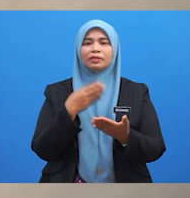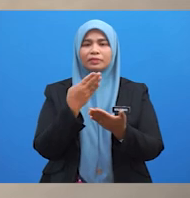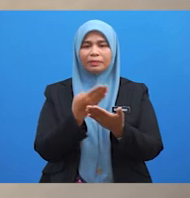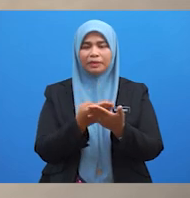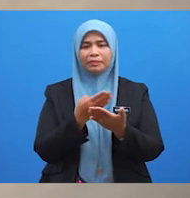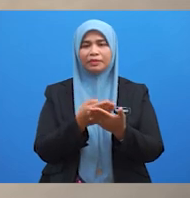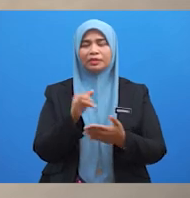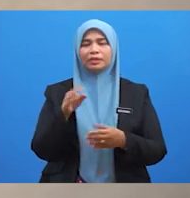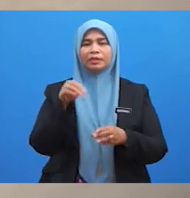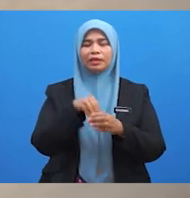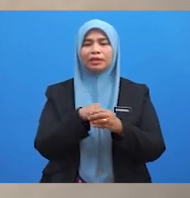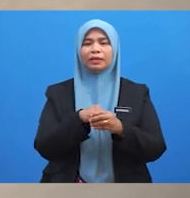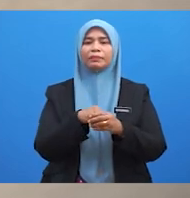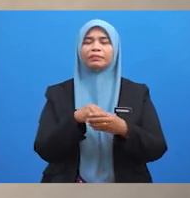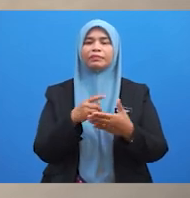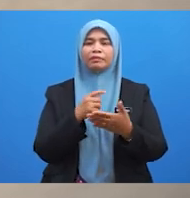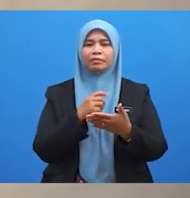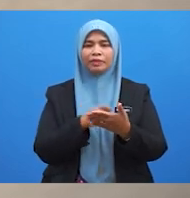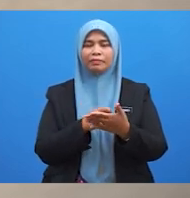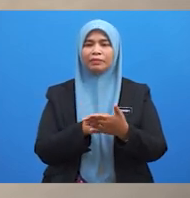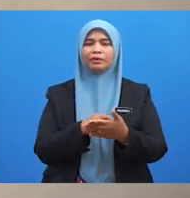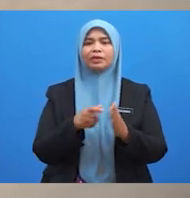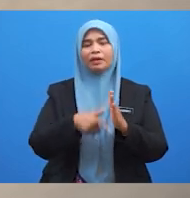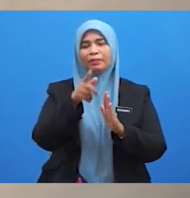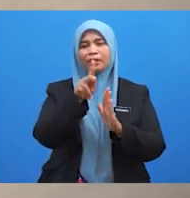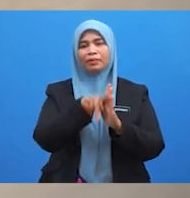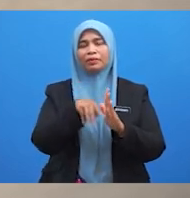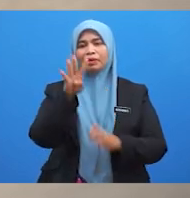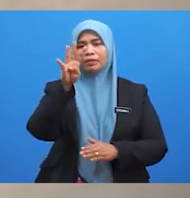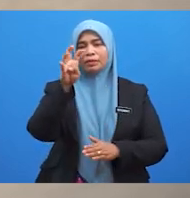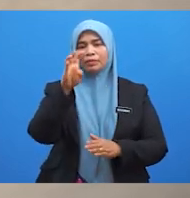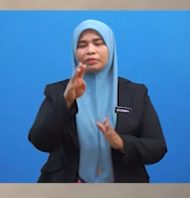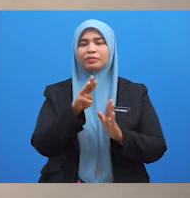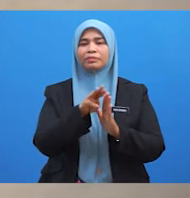sebaik-baiknya dalam tempoh lebih kurang 40 minit.